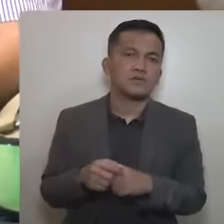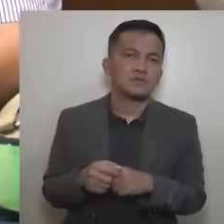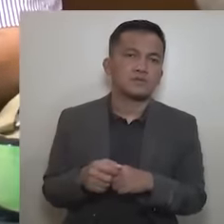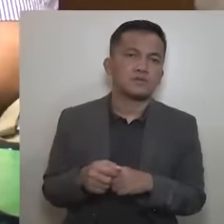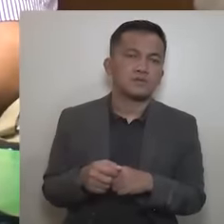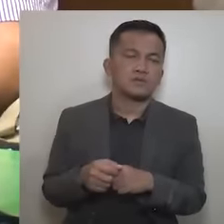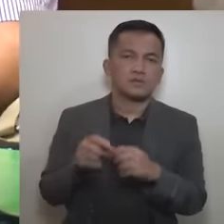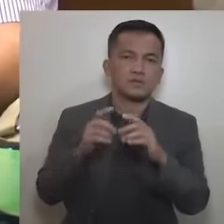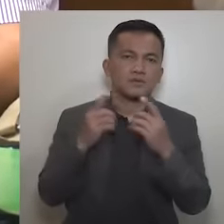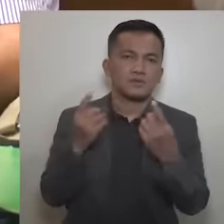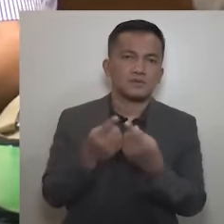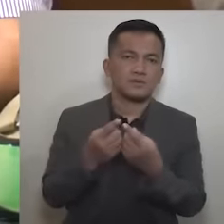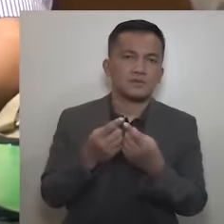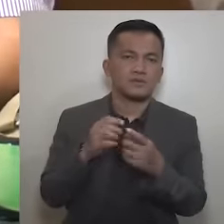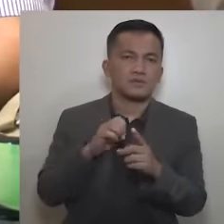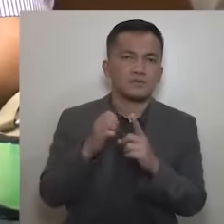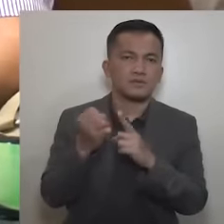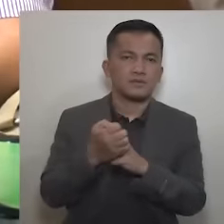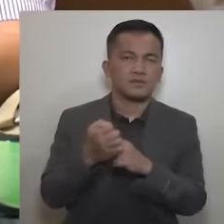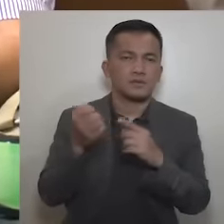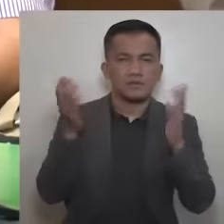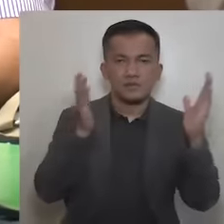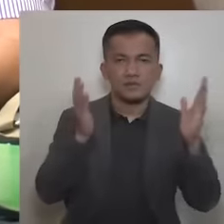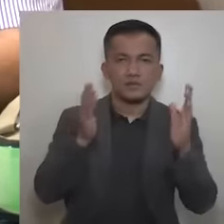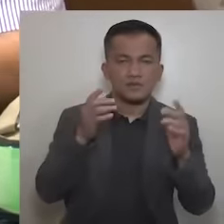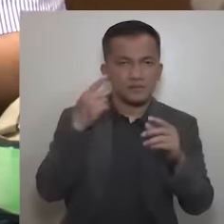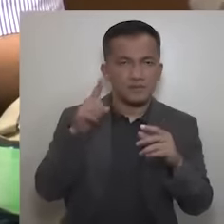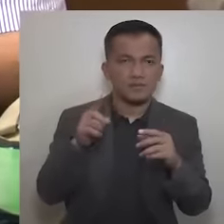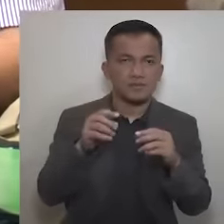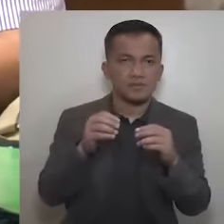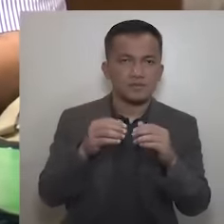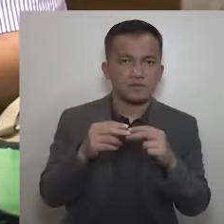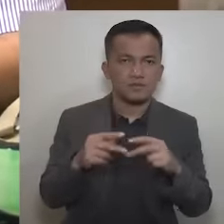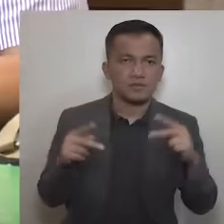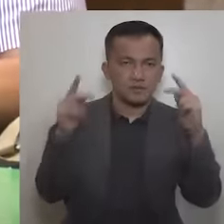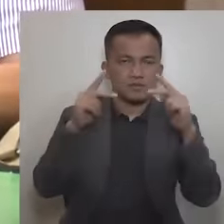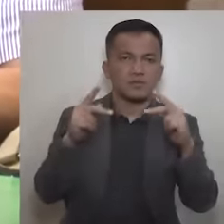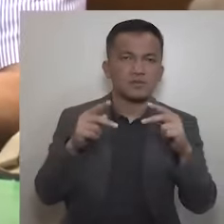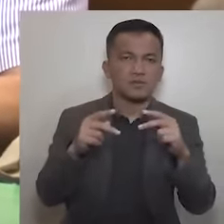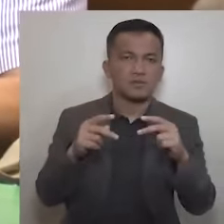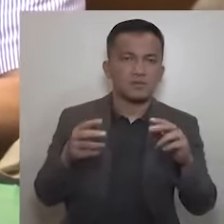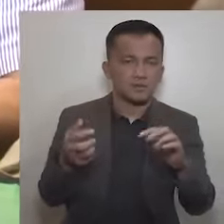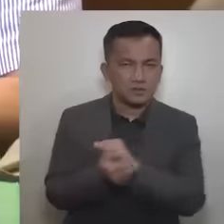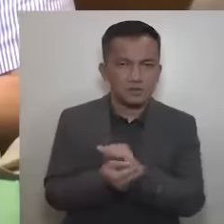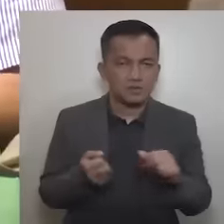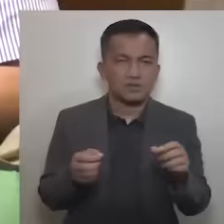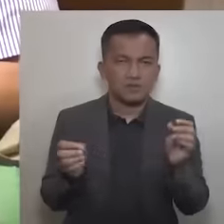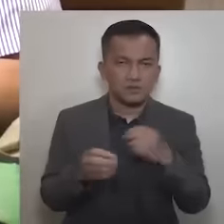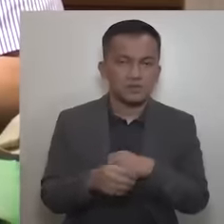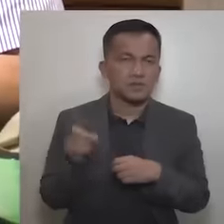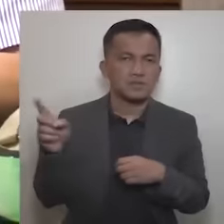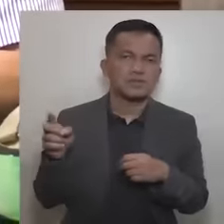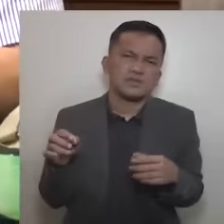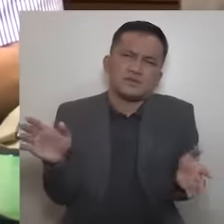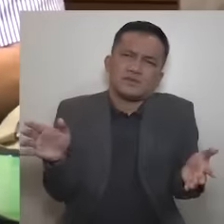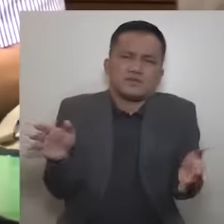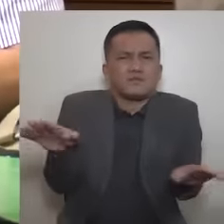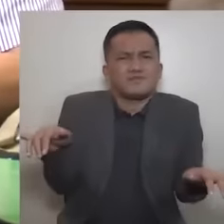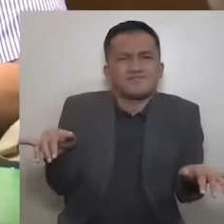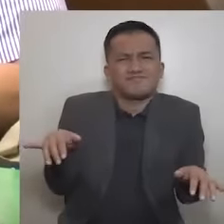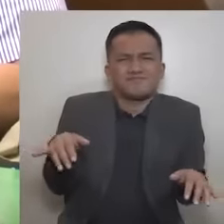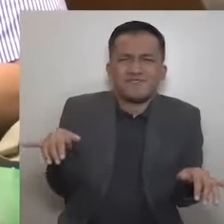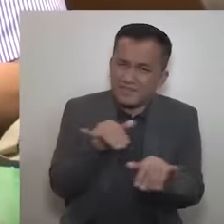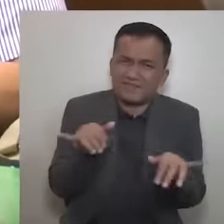to Department of Environmental Services para mas ma-promote mo doon yung sa disaster office nila. So parang ganun